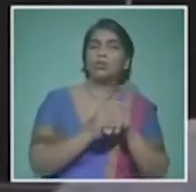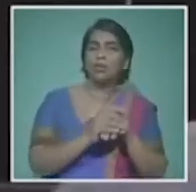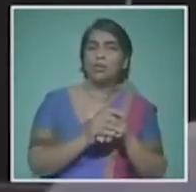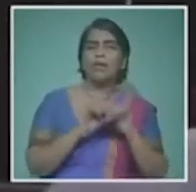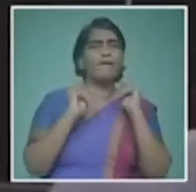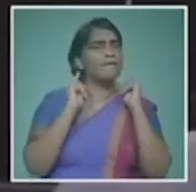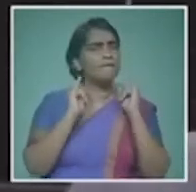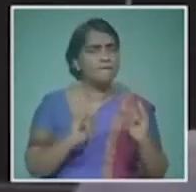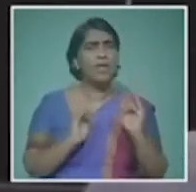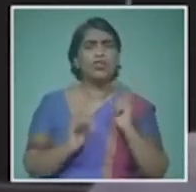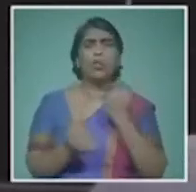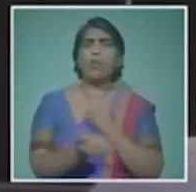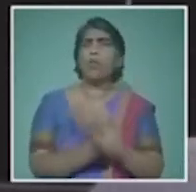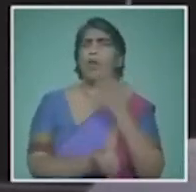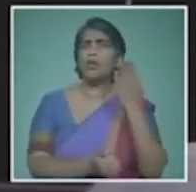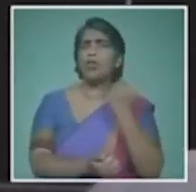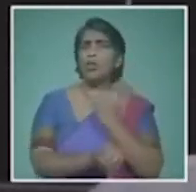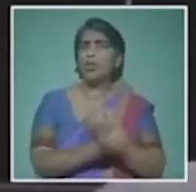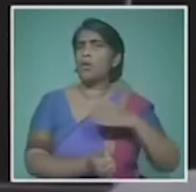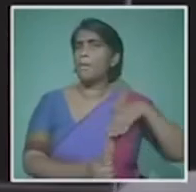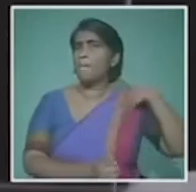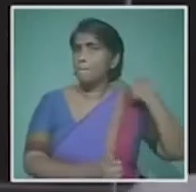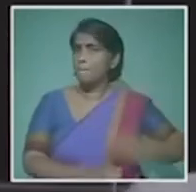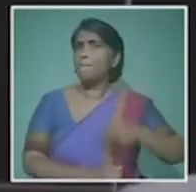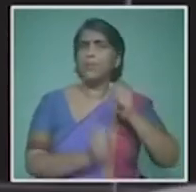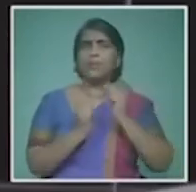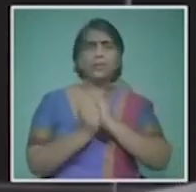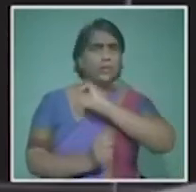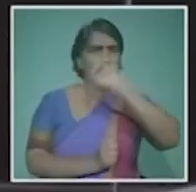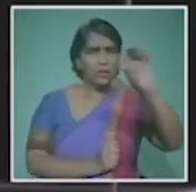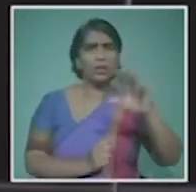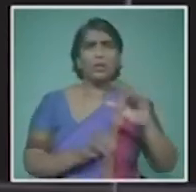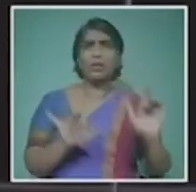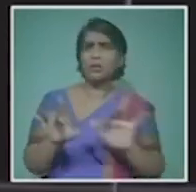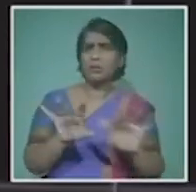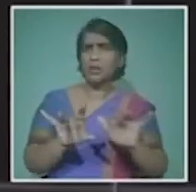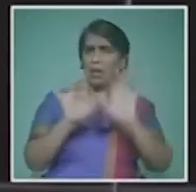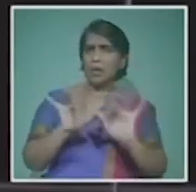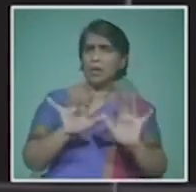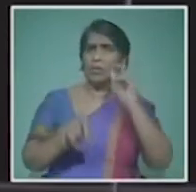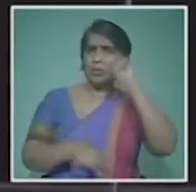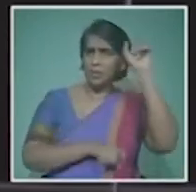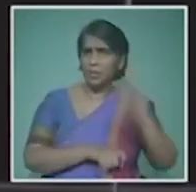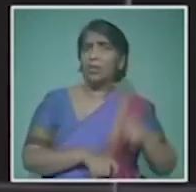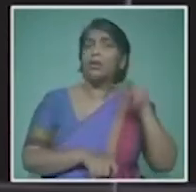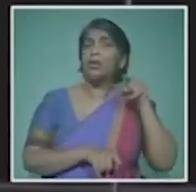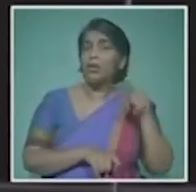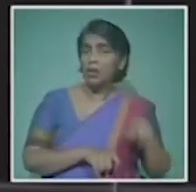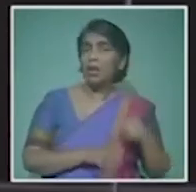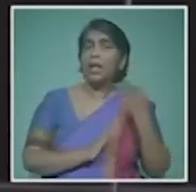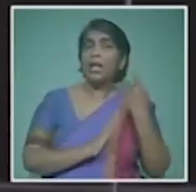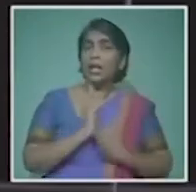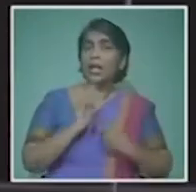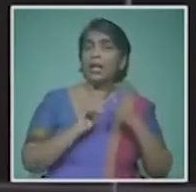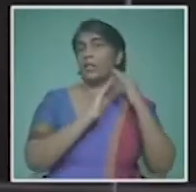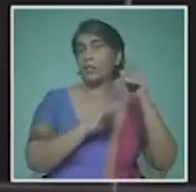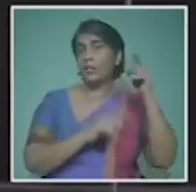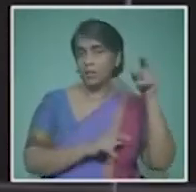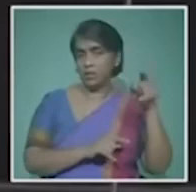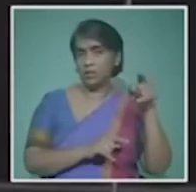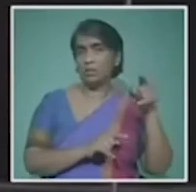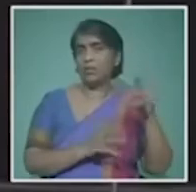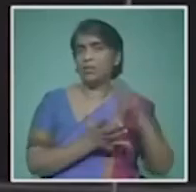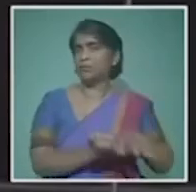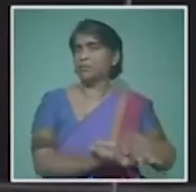සම්පූර්ණ වැරද්ද පොලිසිය පොලිස්පතිතුමා වහම එවන්න අපිට ටයිප් කරන්න මිනිස්සු එතනින් යනවා නීතිපති දෙපාර්තමේන්තුවට